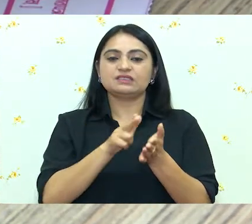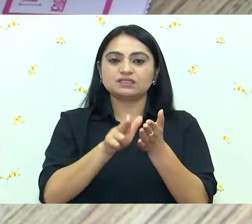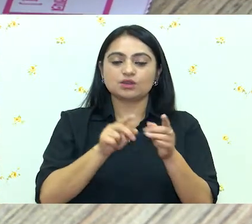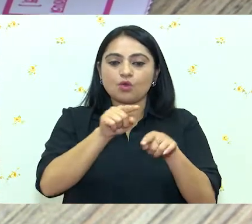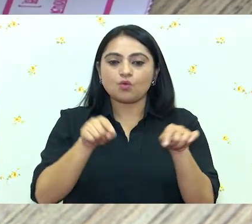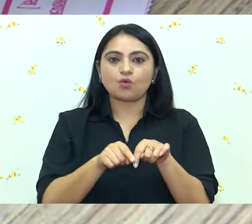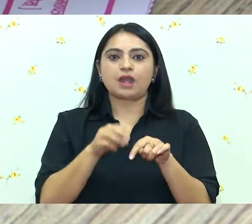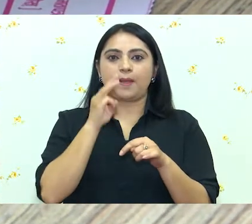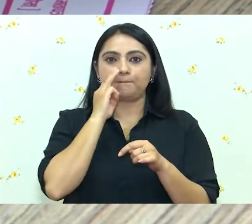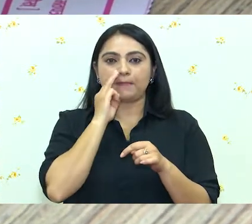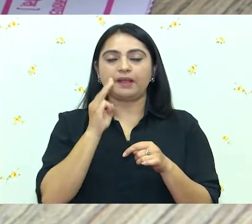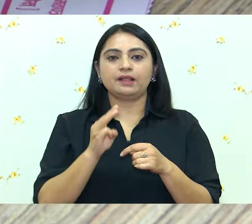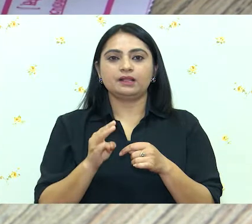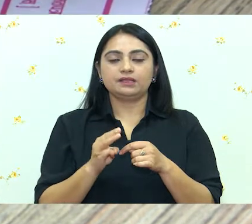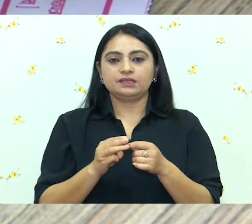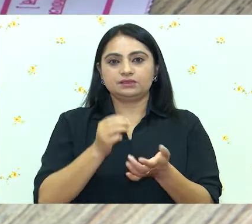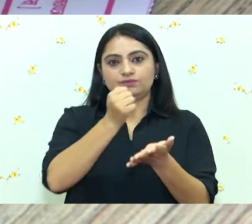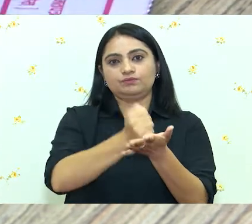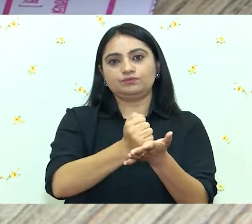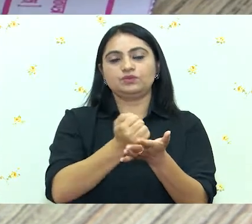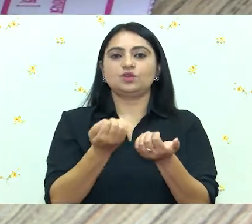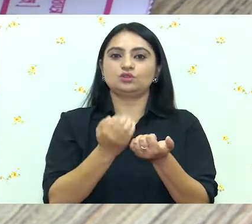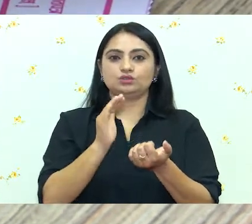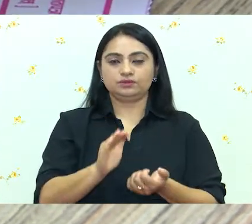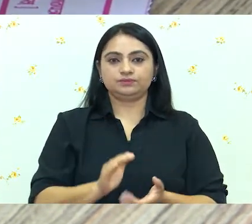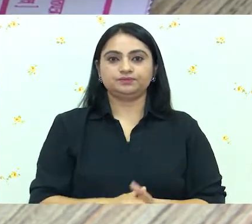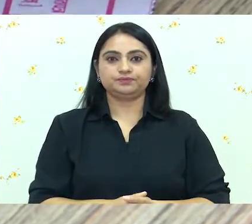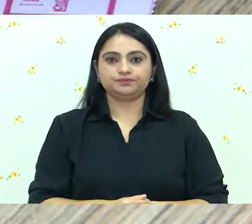कोठामा मैले स्वस्तिक छाप लगाउँदछु।